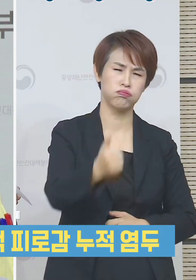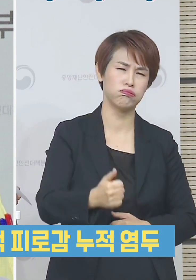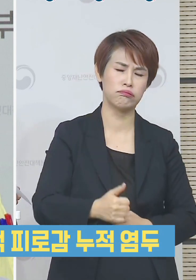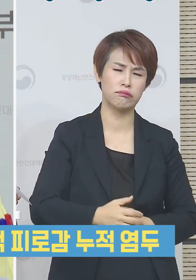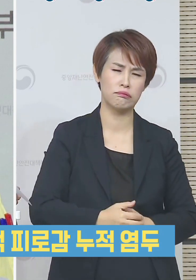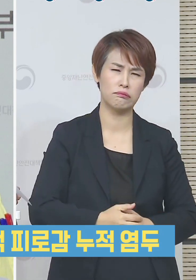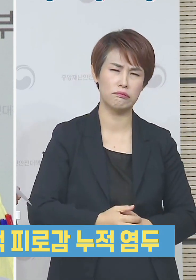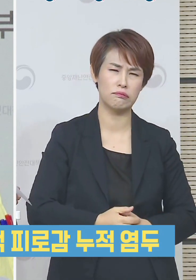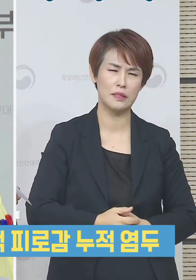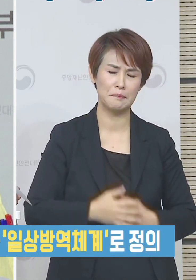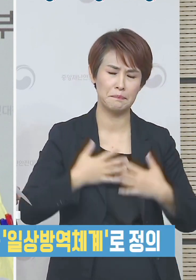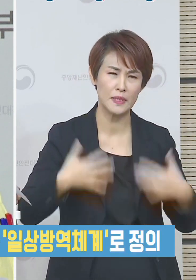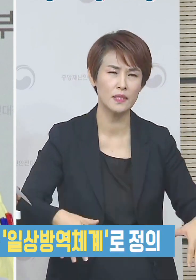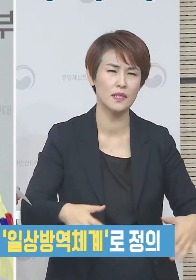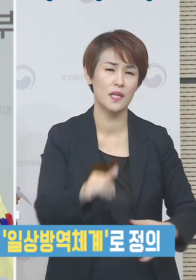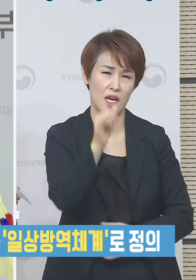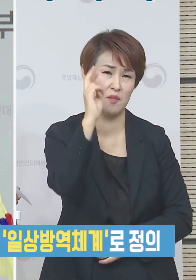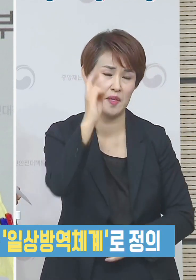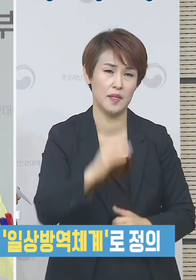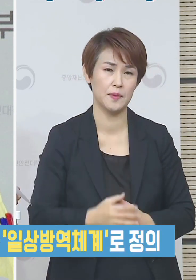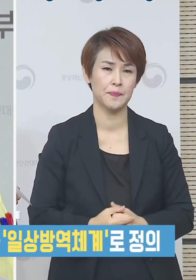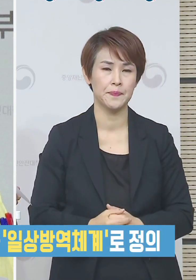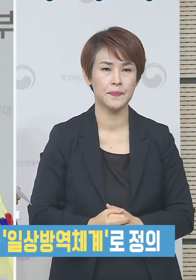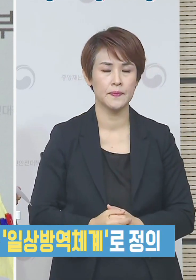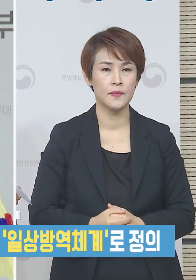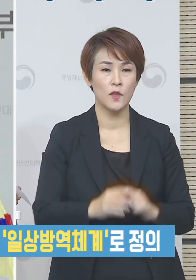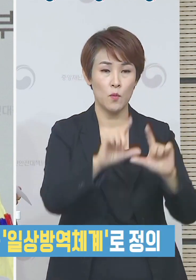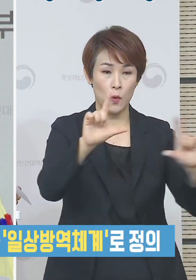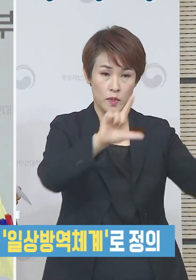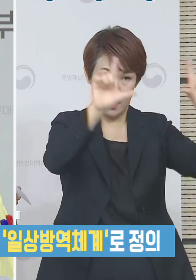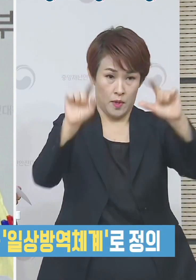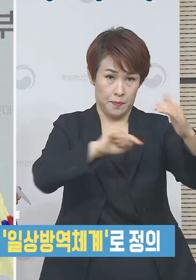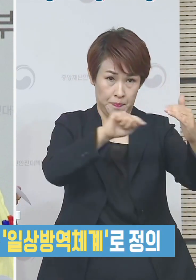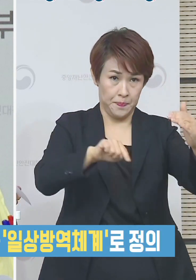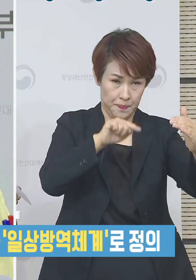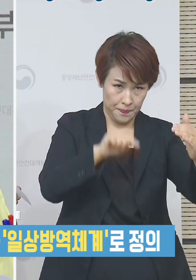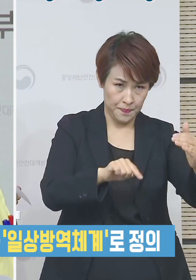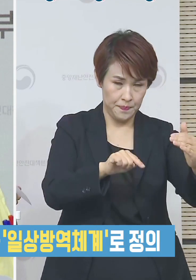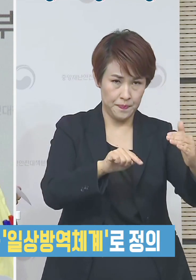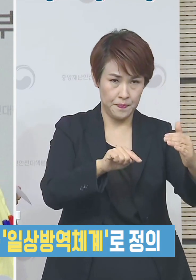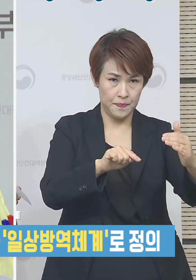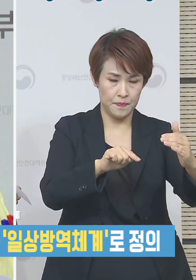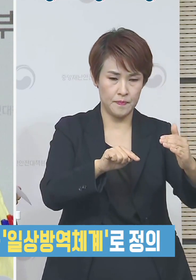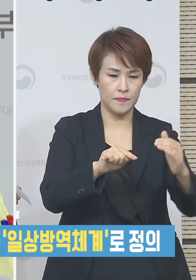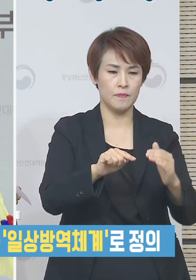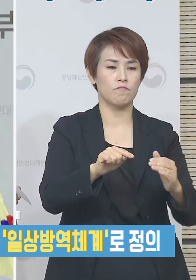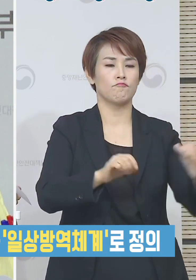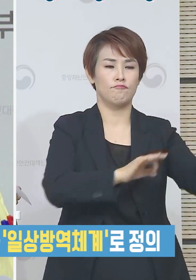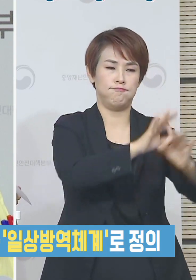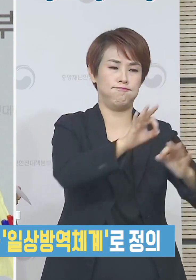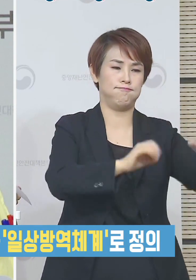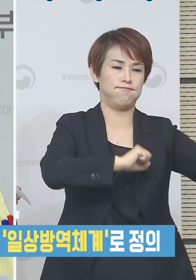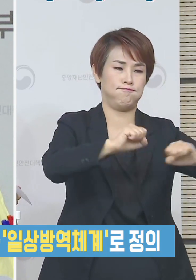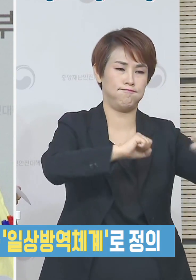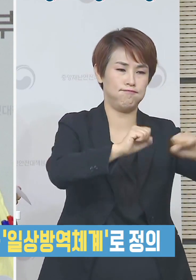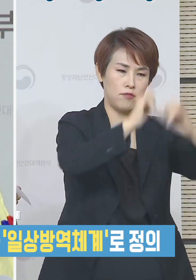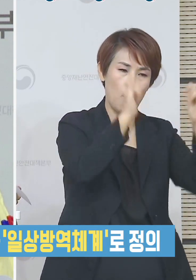이 판단입니다. 따라서 일상생활 속에서 경제나 사회활동을 영위하면서도